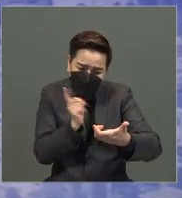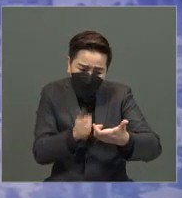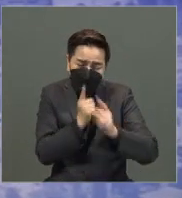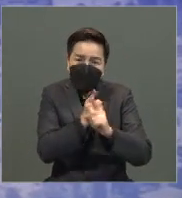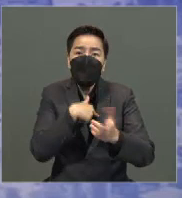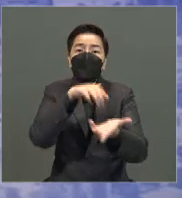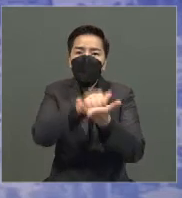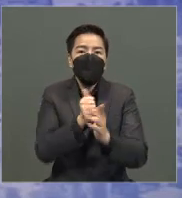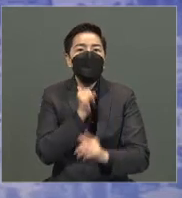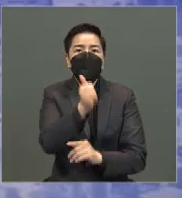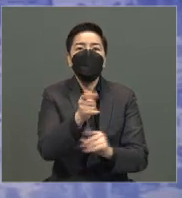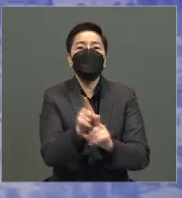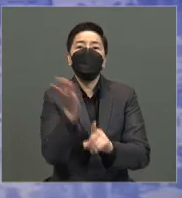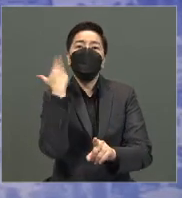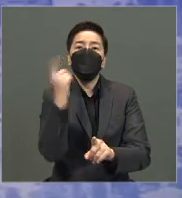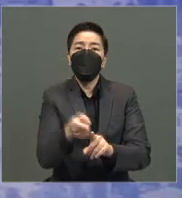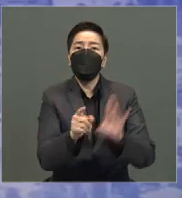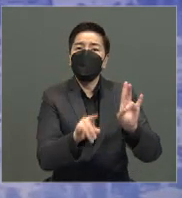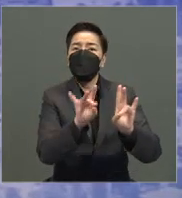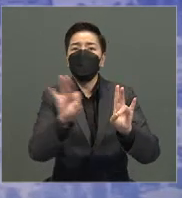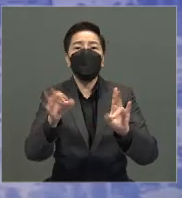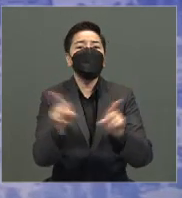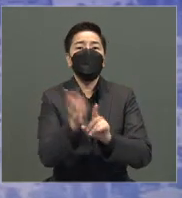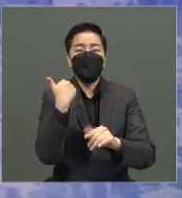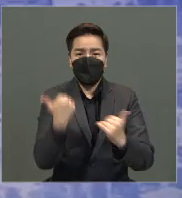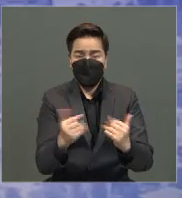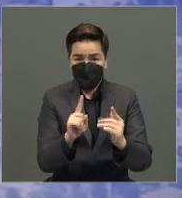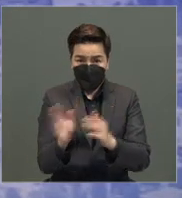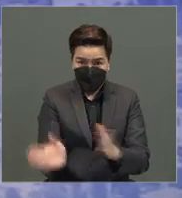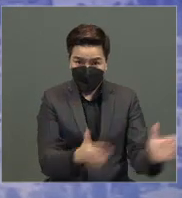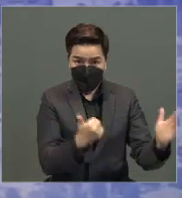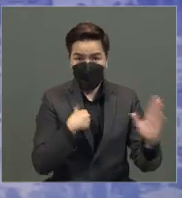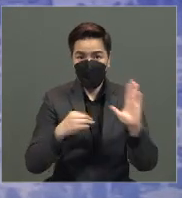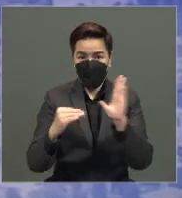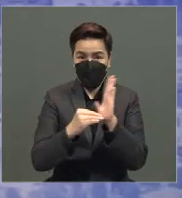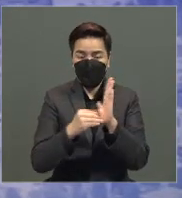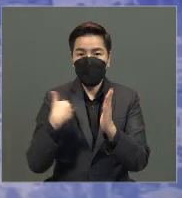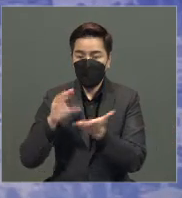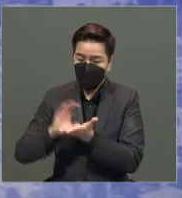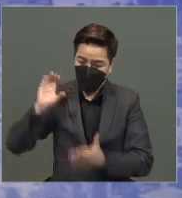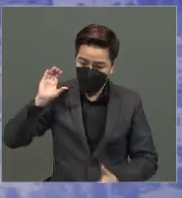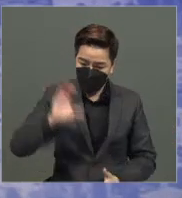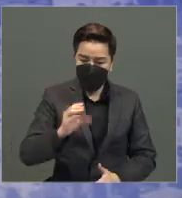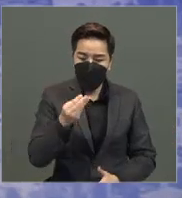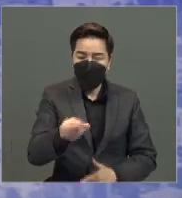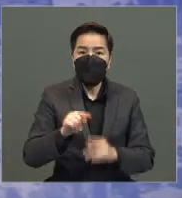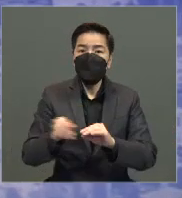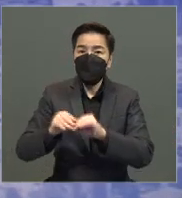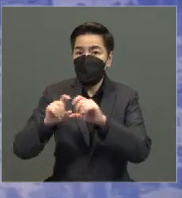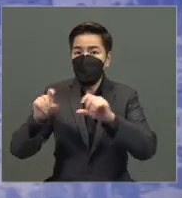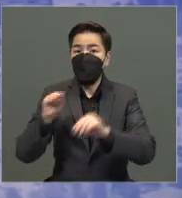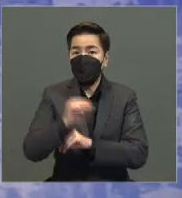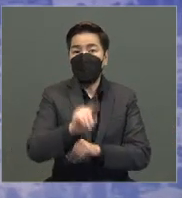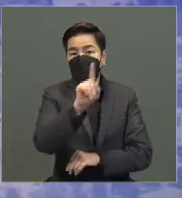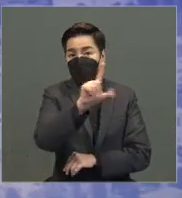ที่ท่านจองไว้นะครับอีกประการหนึ่งนะครับสำหรับกรุงเทพมหานครเรามียอดจัดสรรให้กับทางกรุงเทพมหานครเนี่ยไปประมาณ1